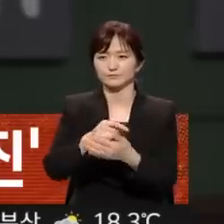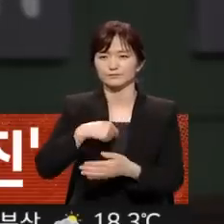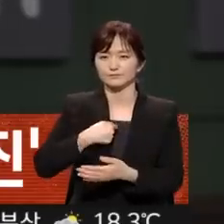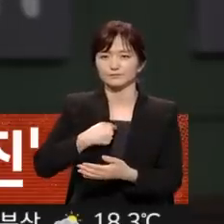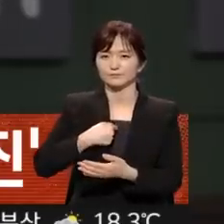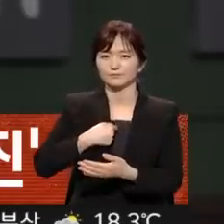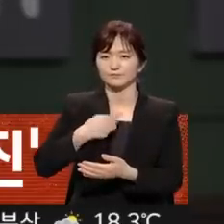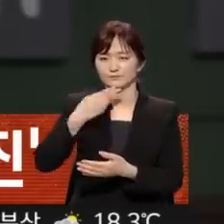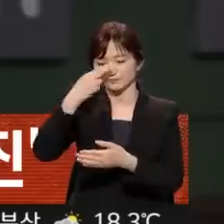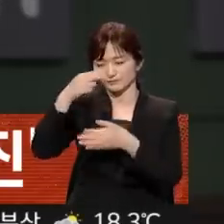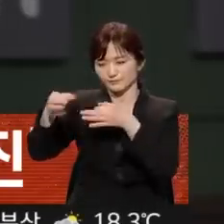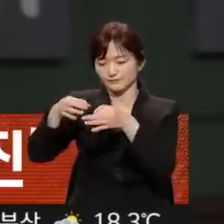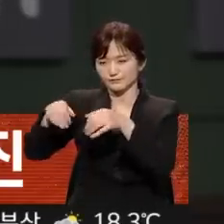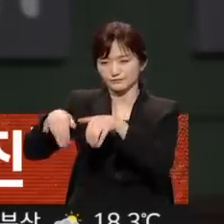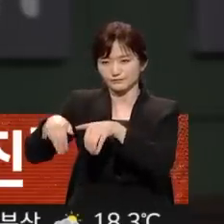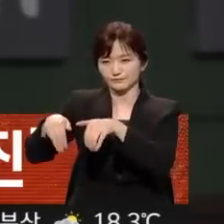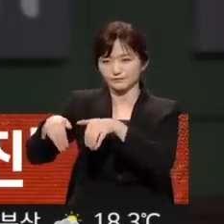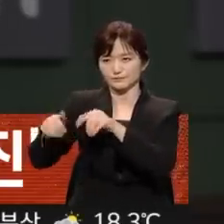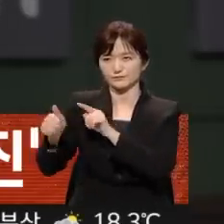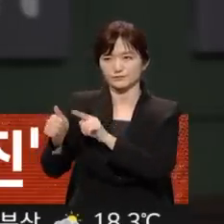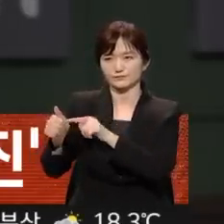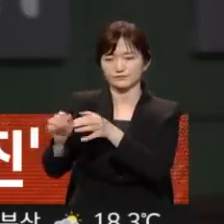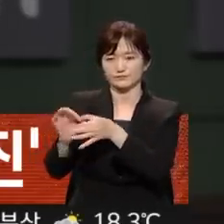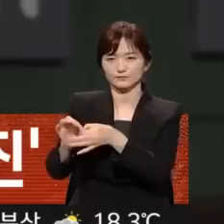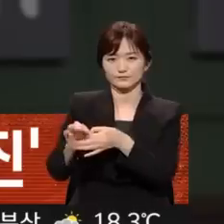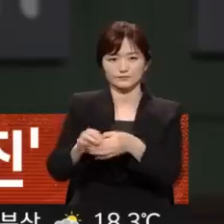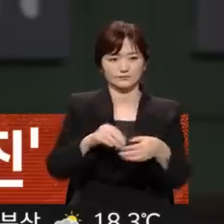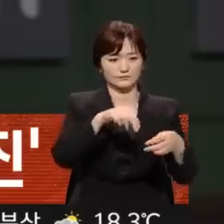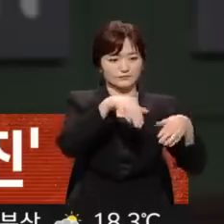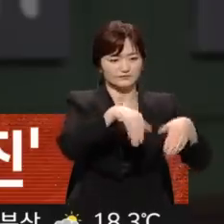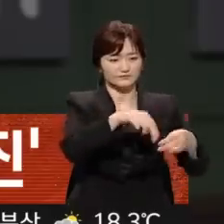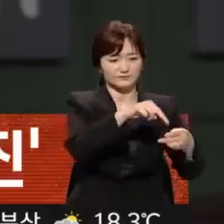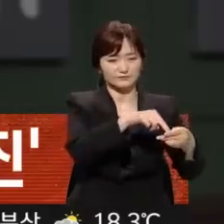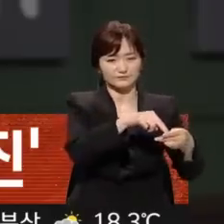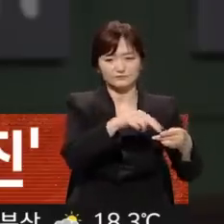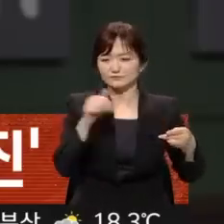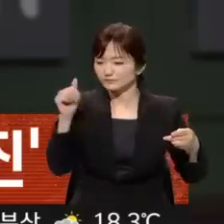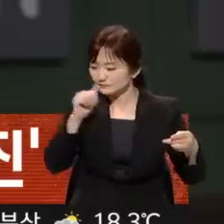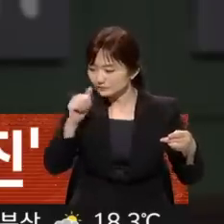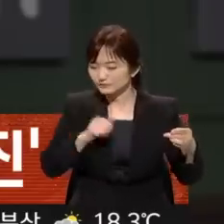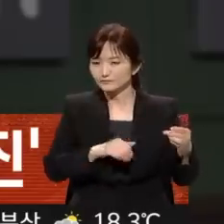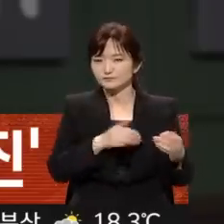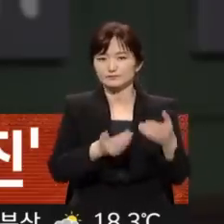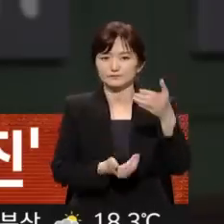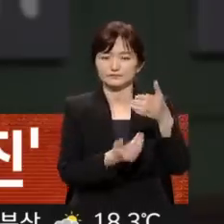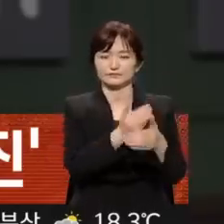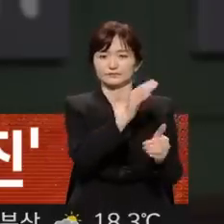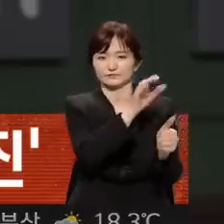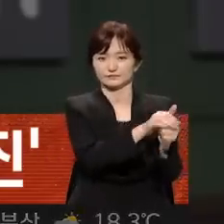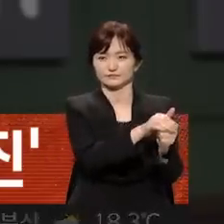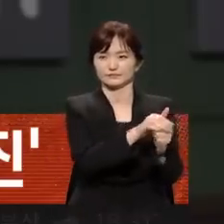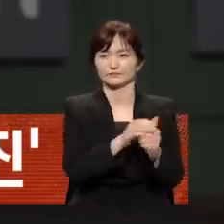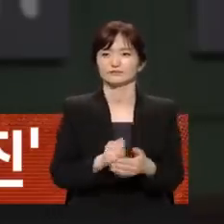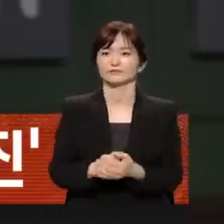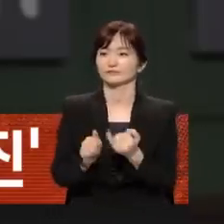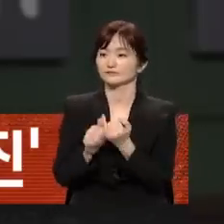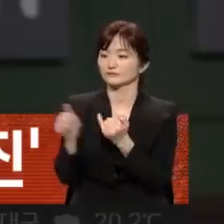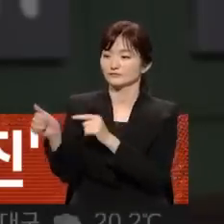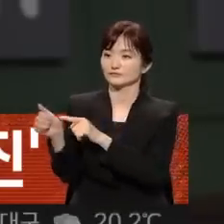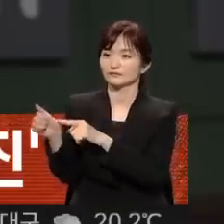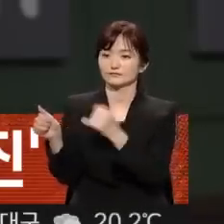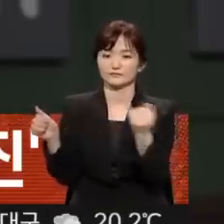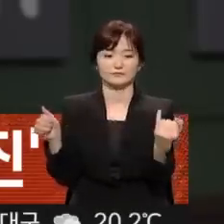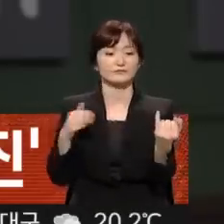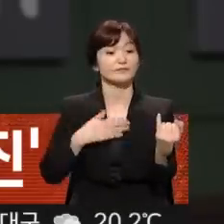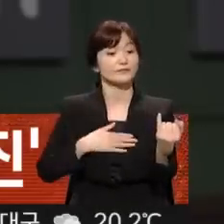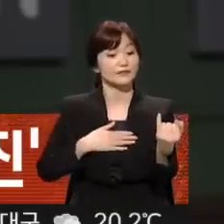운영하던 유흥업소의 이 종업원을 통해서 심부름센터를 소개받아서 의뢰를 하게 됐습니다. 이 남편은요. 이 아내한테 아는